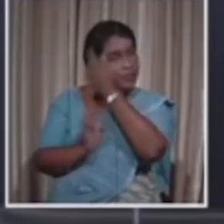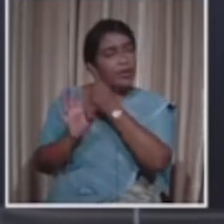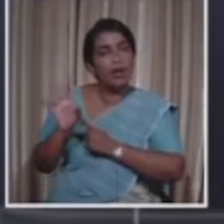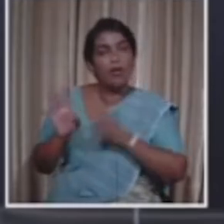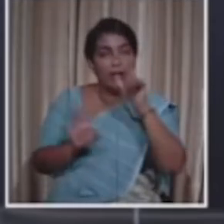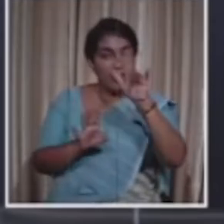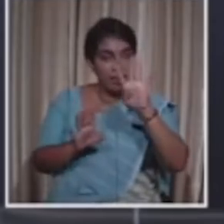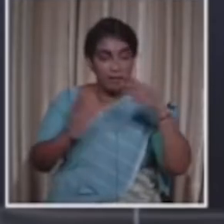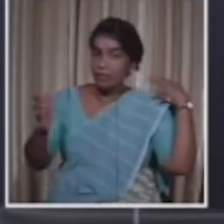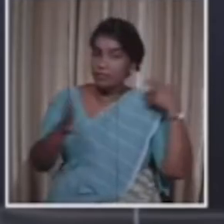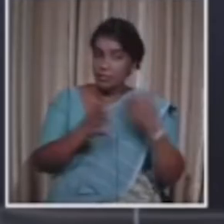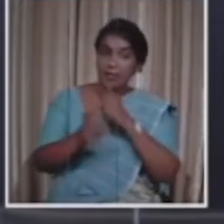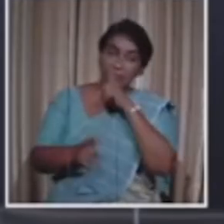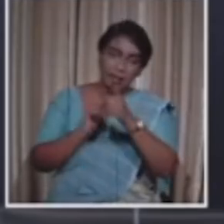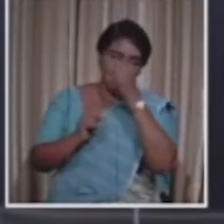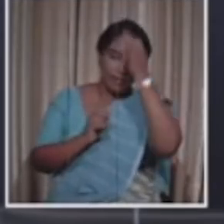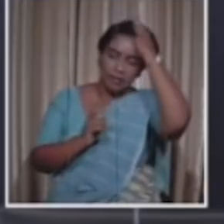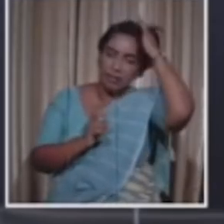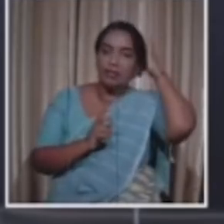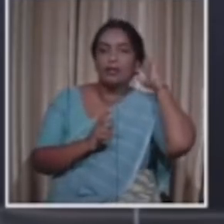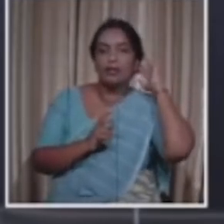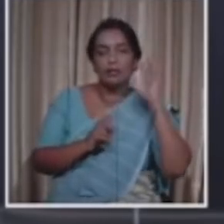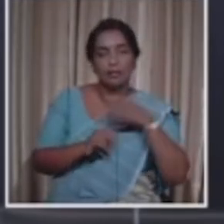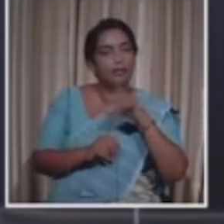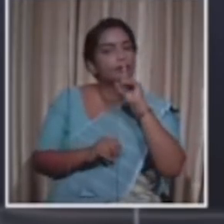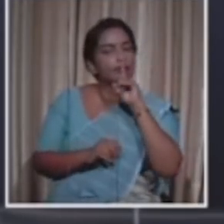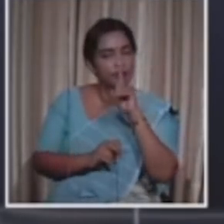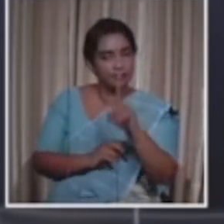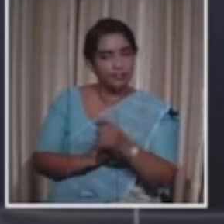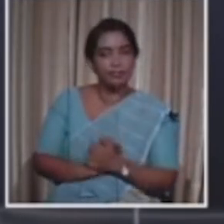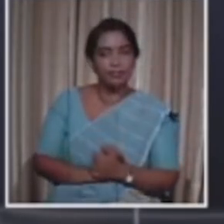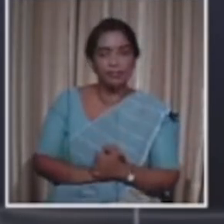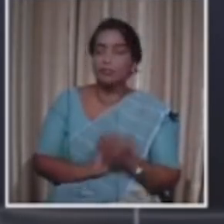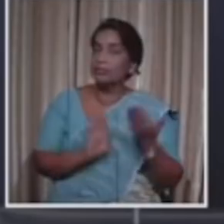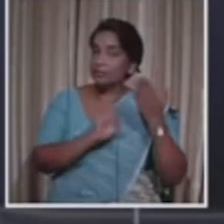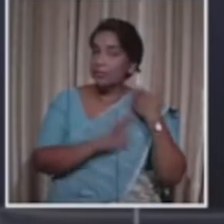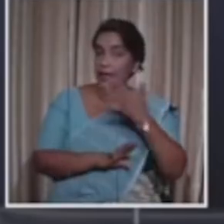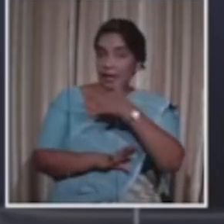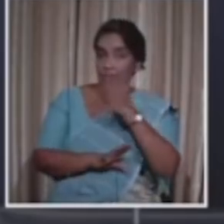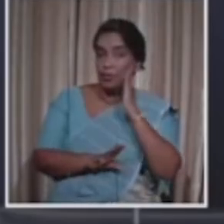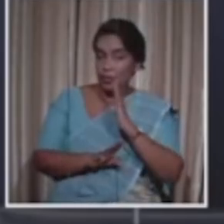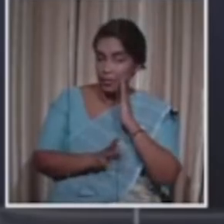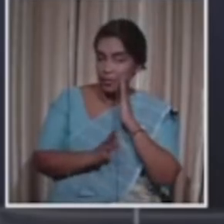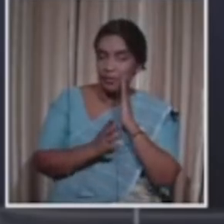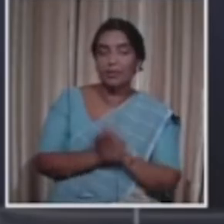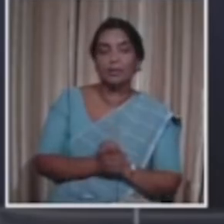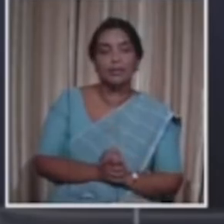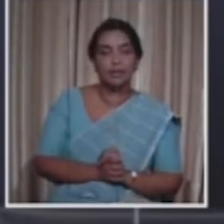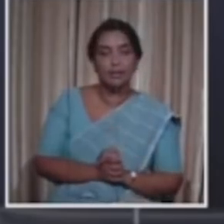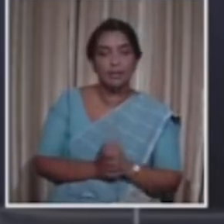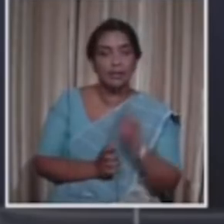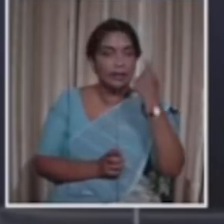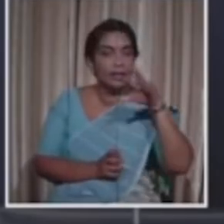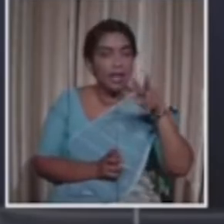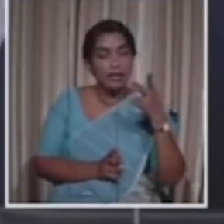hatra ke sejarah segenap samaharu katakanu. Mama kian none, eda Britain jahat keo, ekda saat